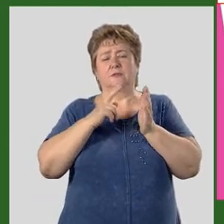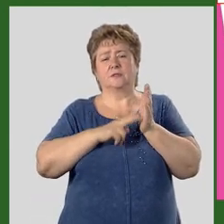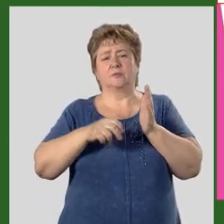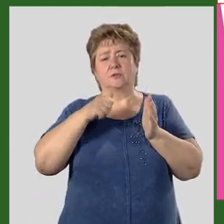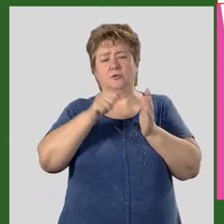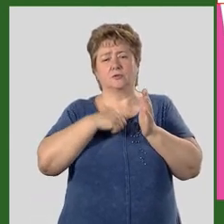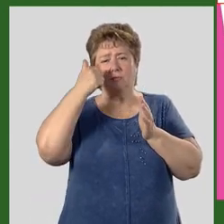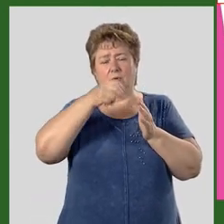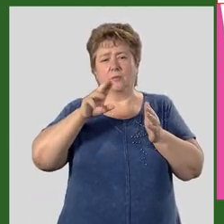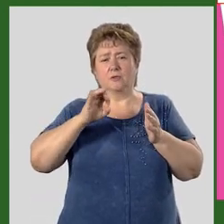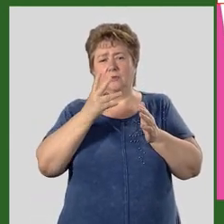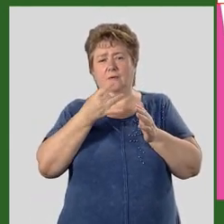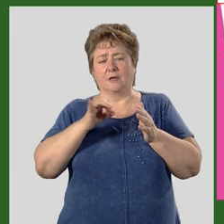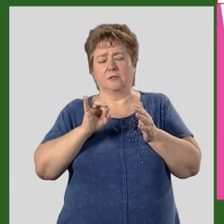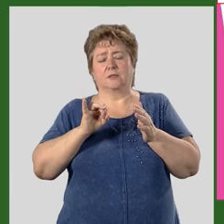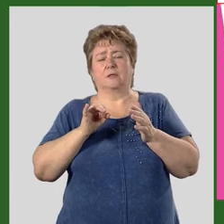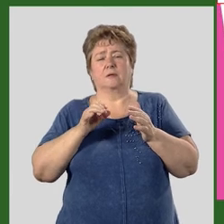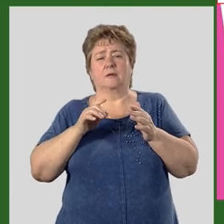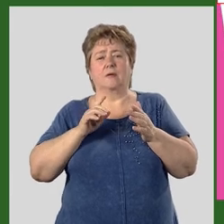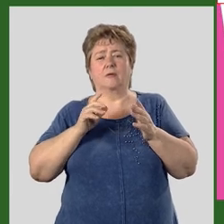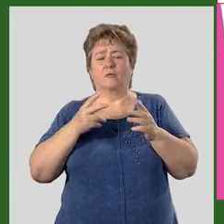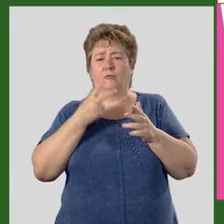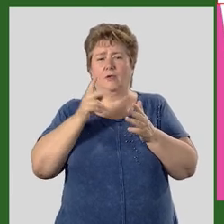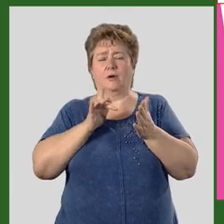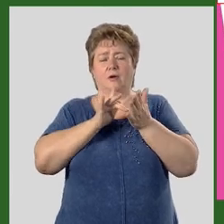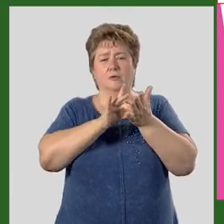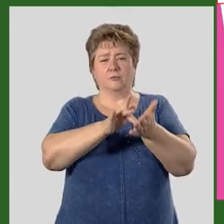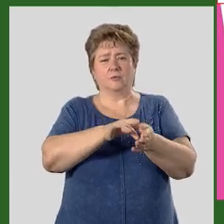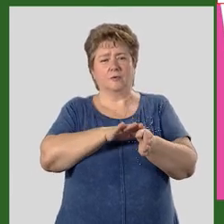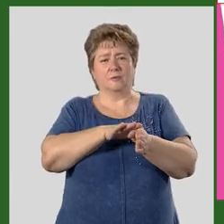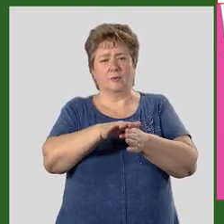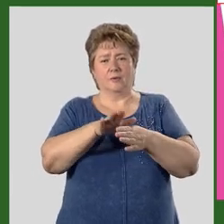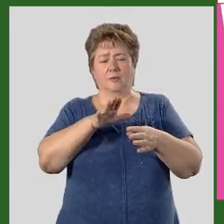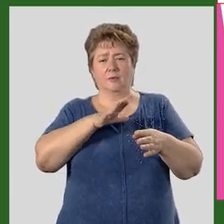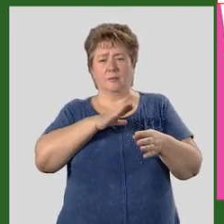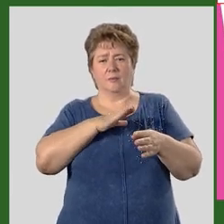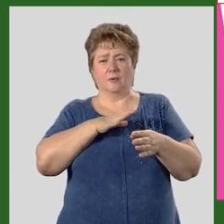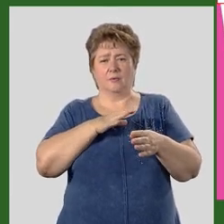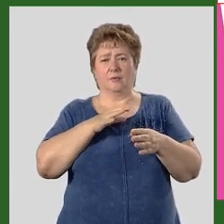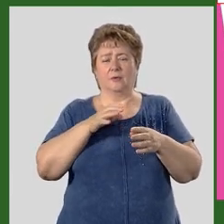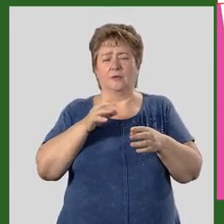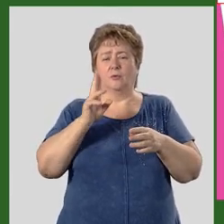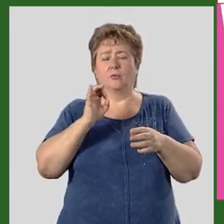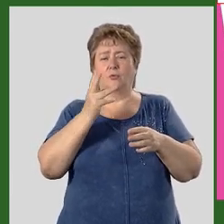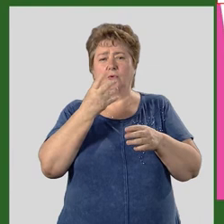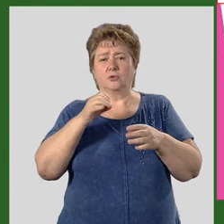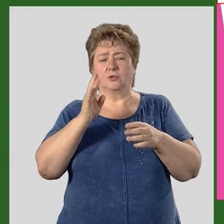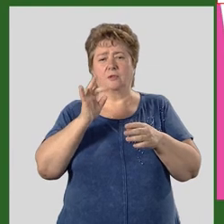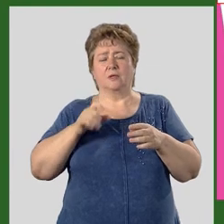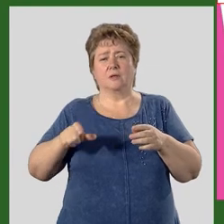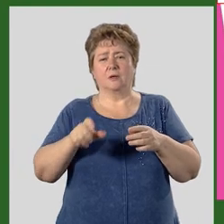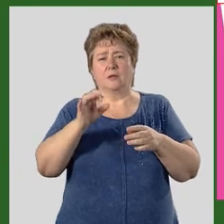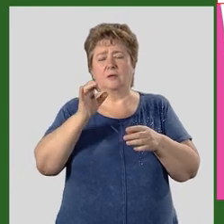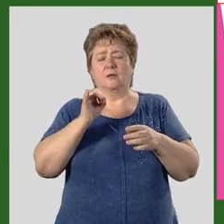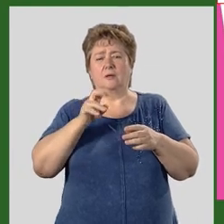1876 году Пржевальский предпринял вторую экспедицию из Кульджи на реку